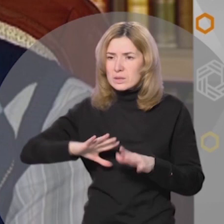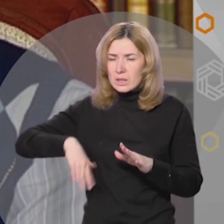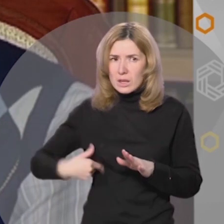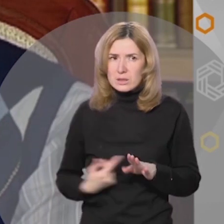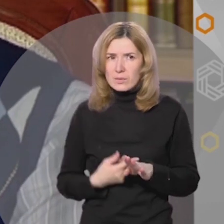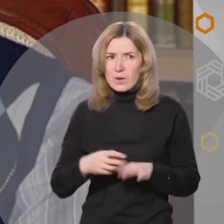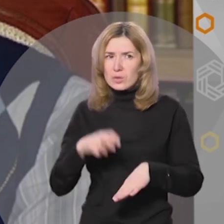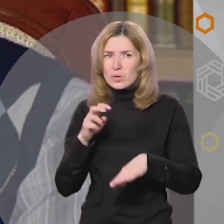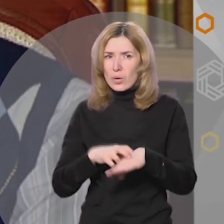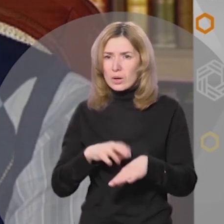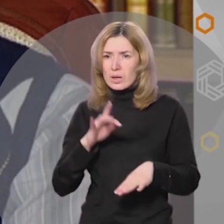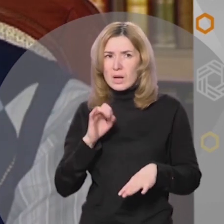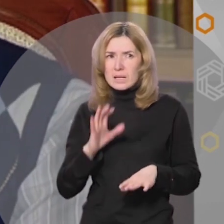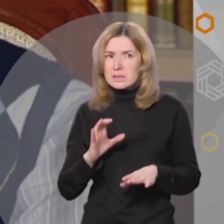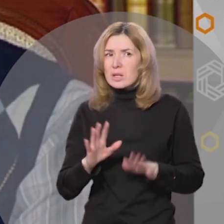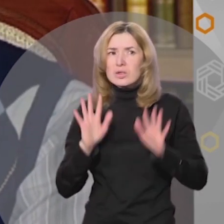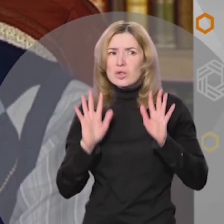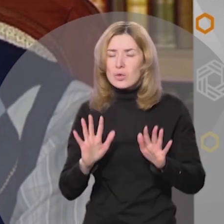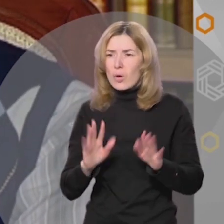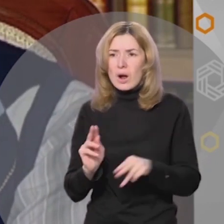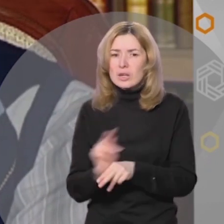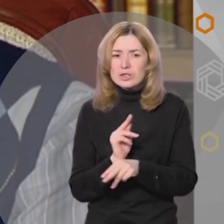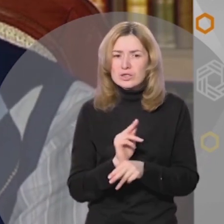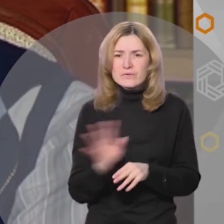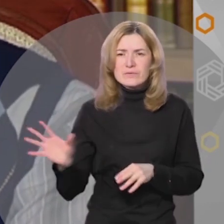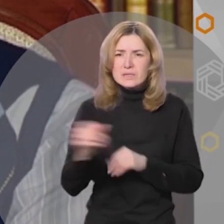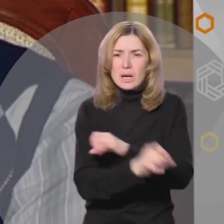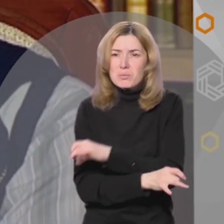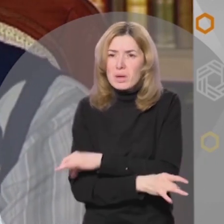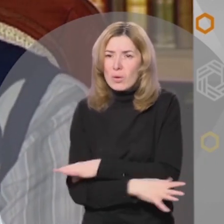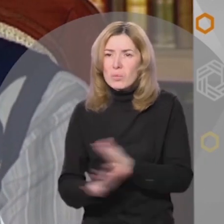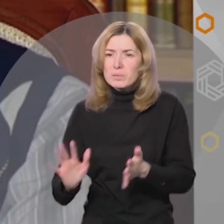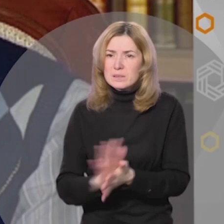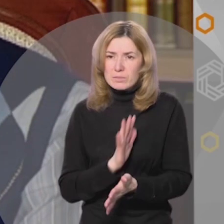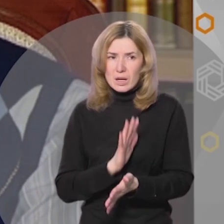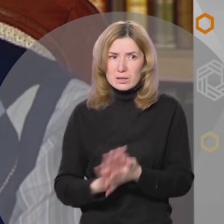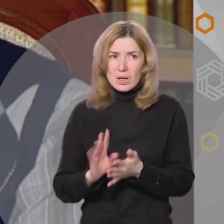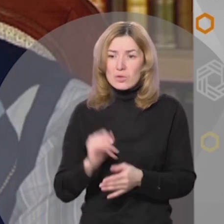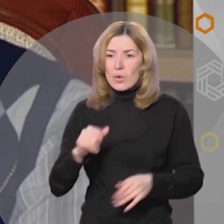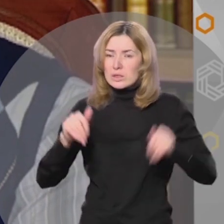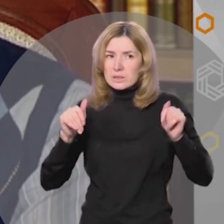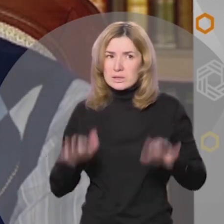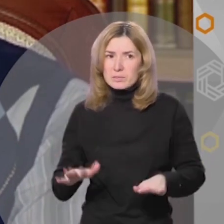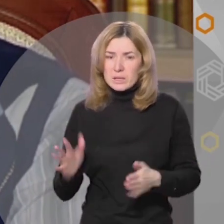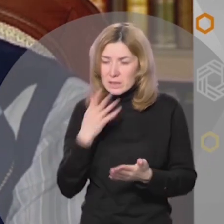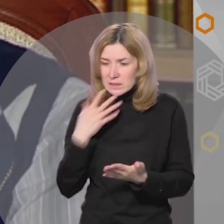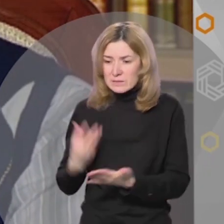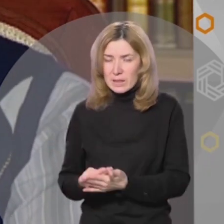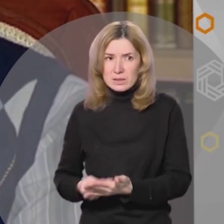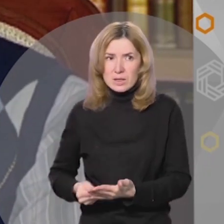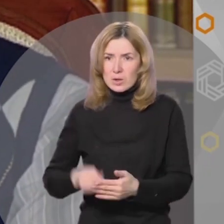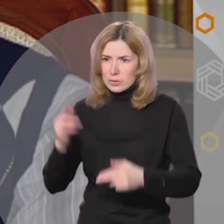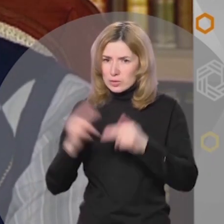этого доктор Гаас не только стал лечить всех бедняков бесплатно, но и распорядился на свои